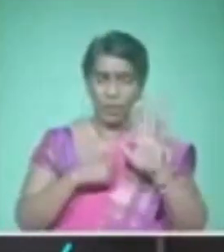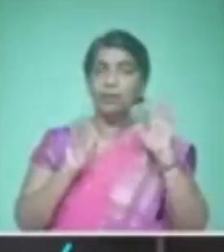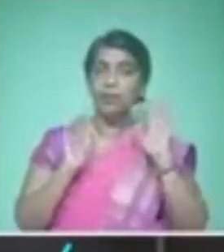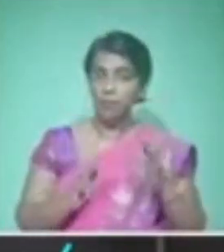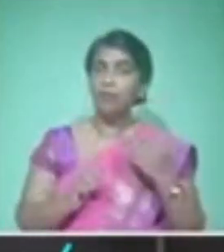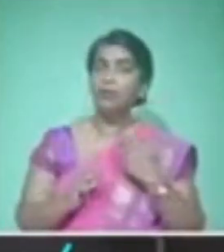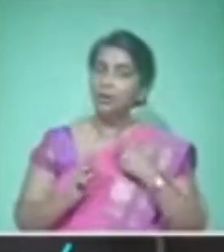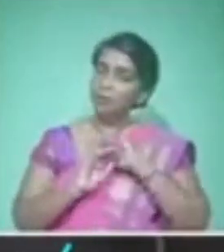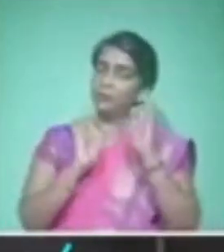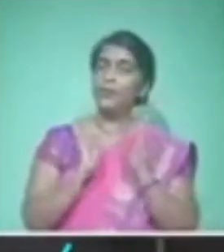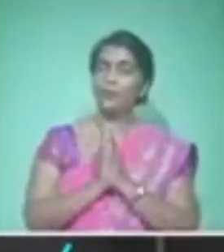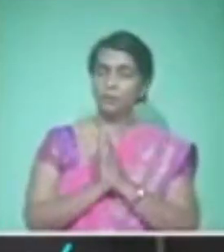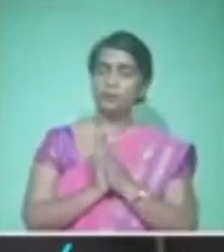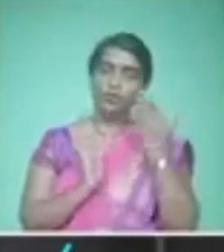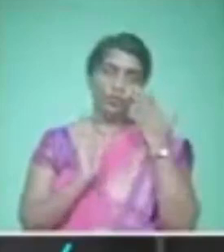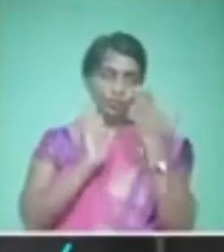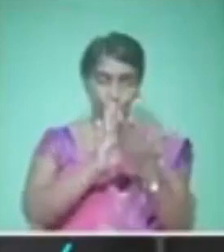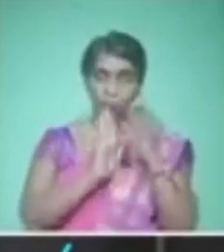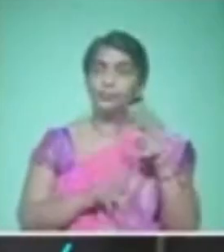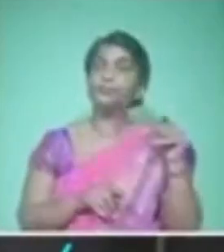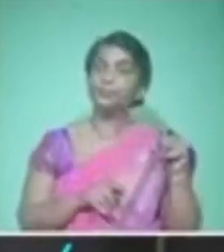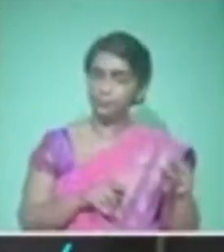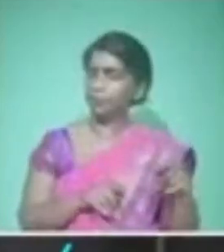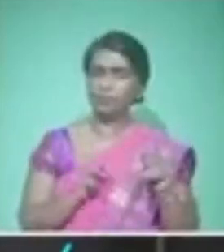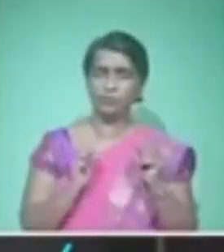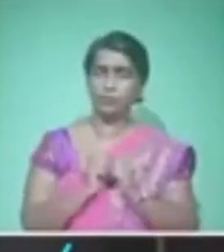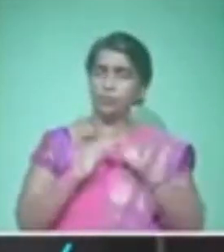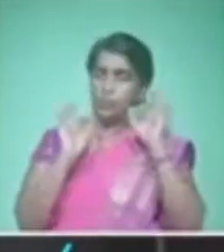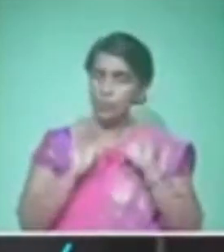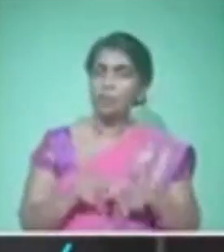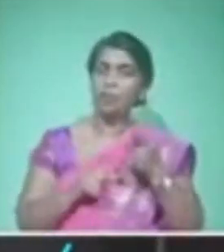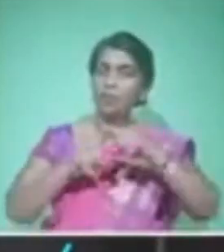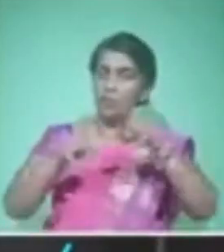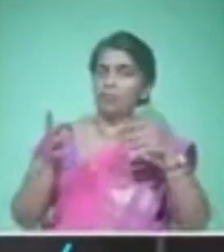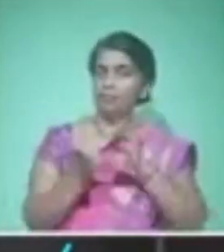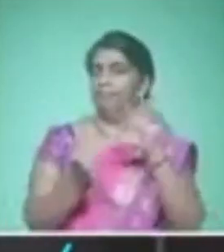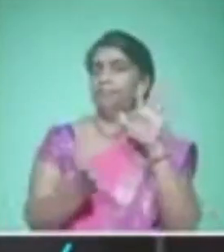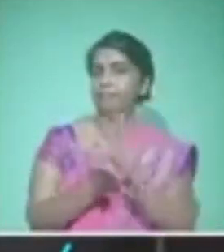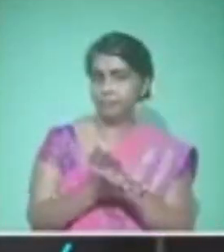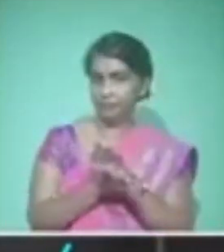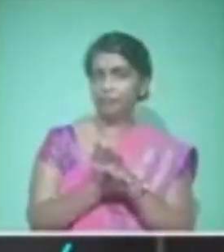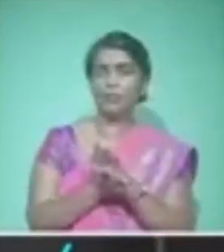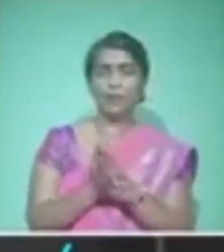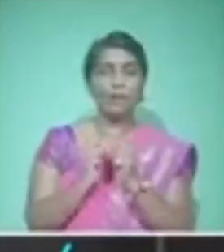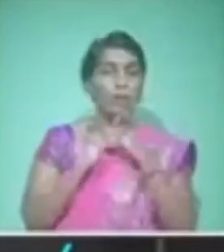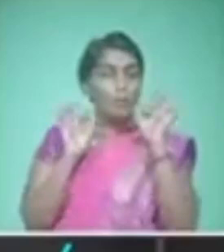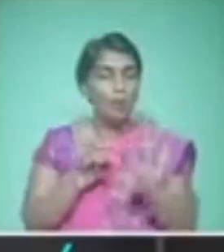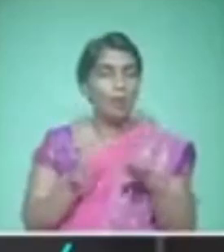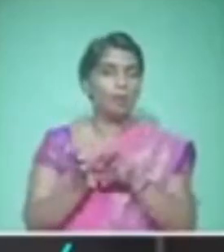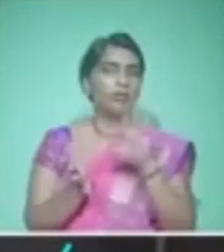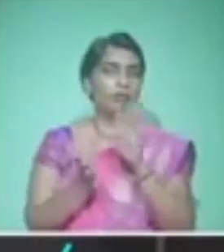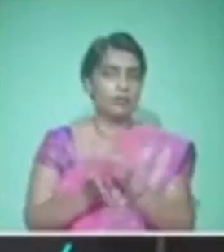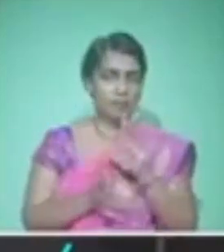මම සමස්තයක් හැටියට ගත්තොත් මේක නොකරන්න තමයි කවුරු හරි උතන තීරණය කළේ නොකරන්න තමයි තීරණය